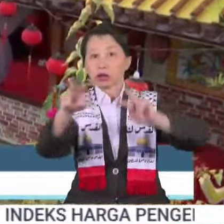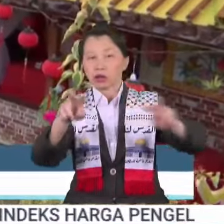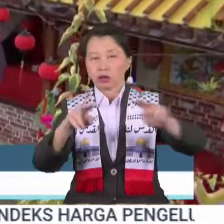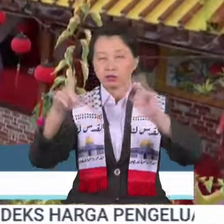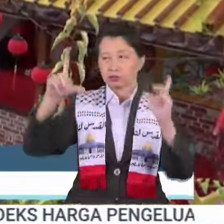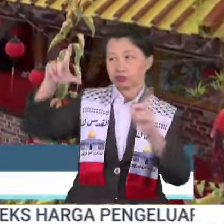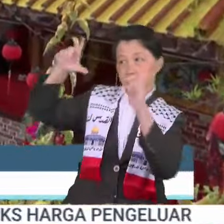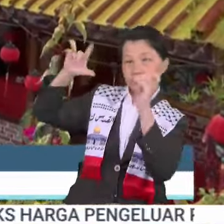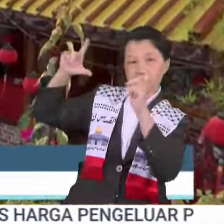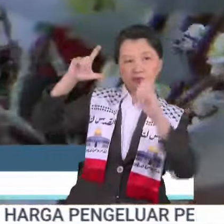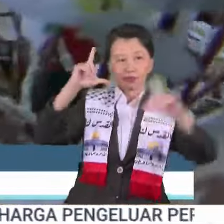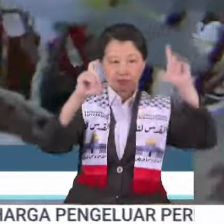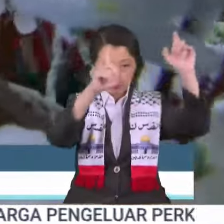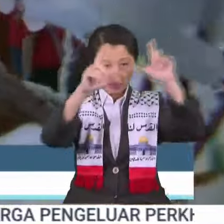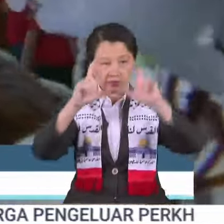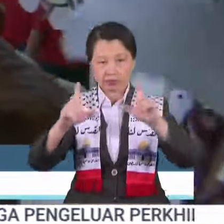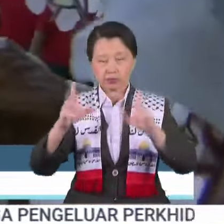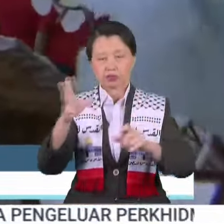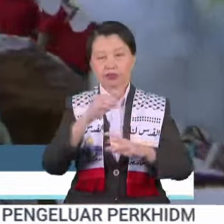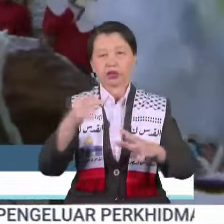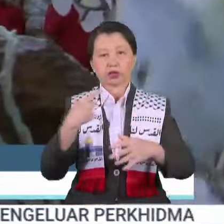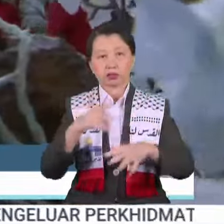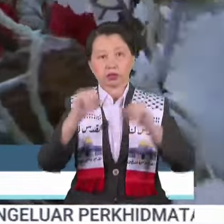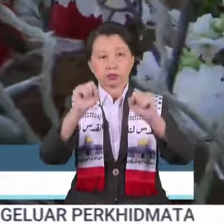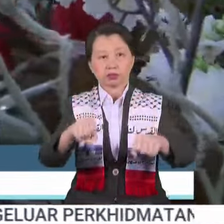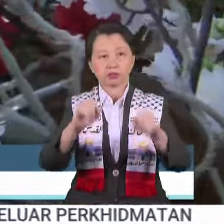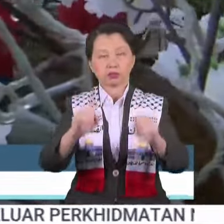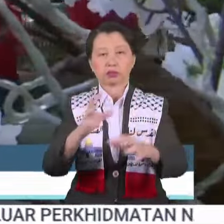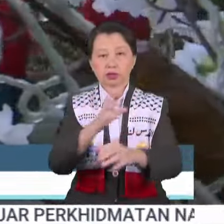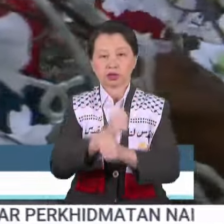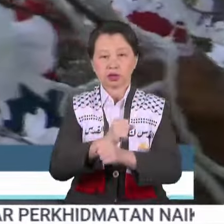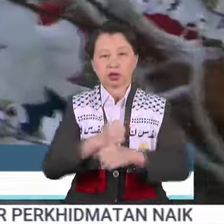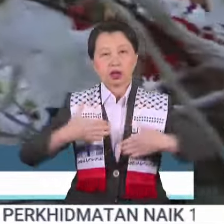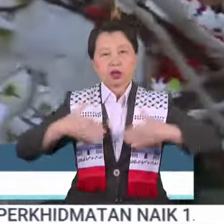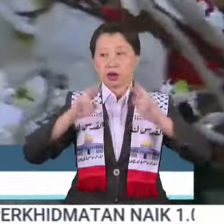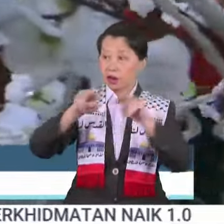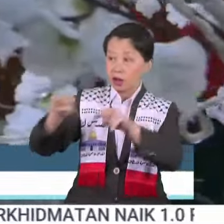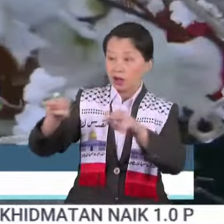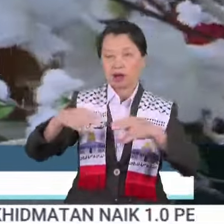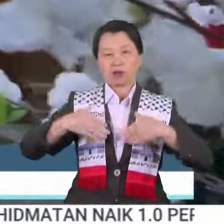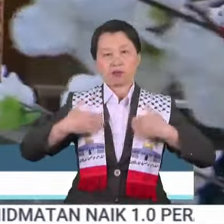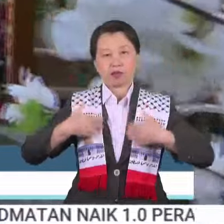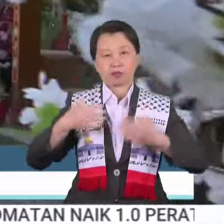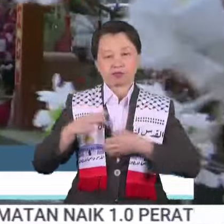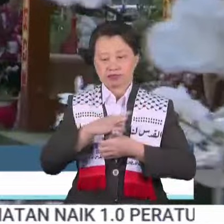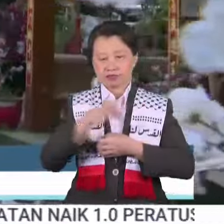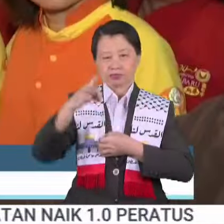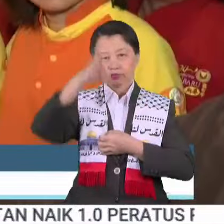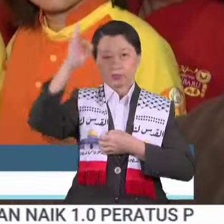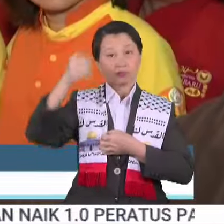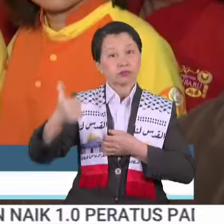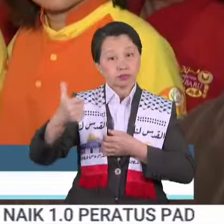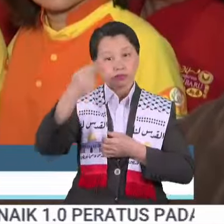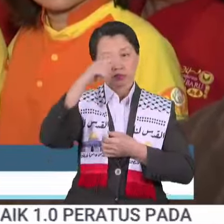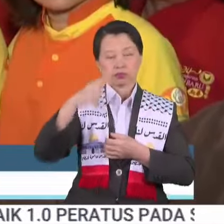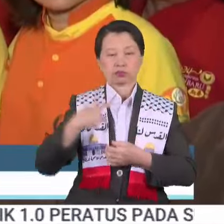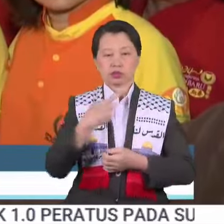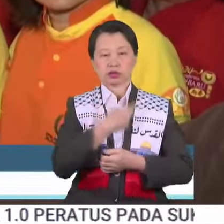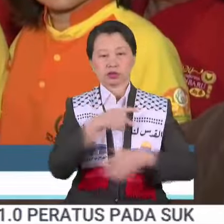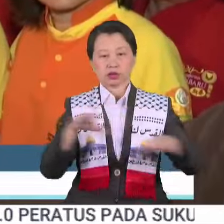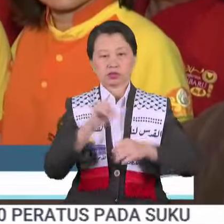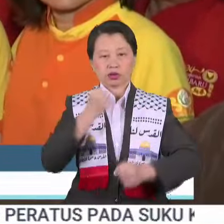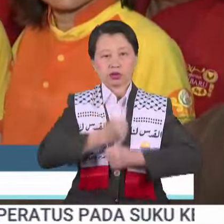ambil gambar juga, mereka dapatkan, kita dapatkan gembira lah, satu semangat bagi kita lah untuk kita